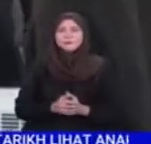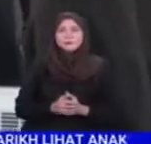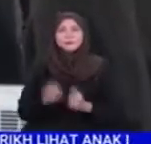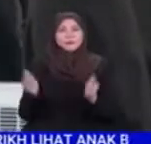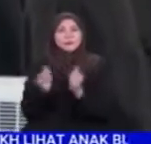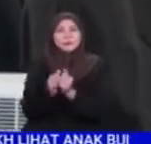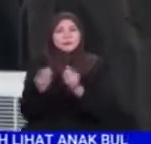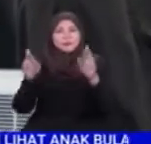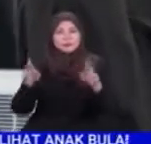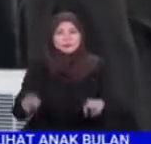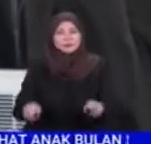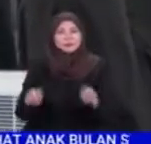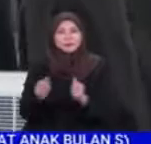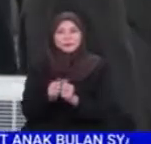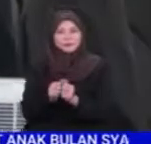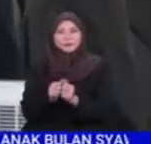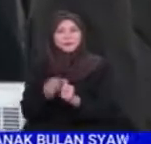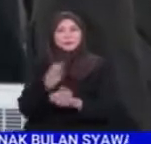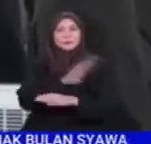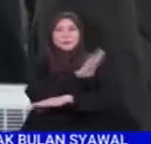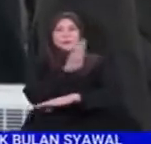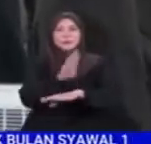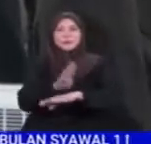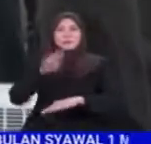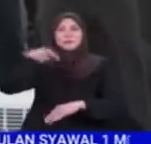Raya di masjid al azim Bukit pala